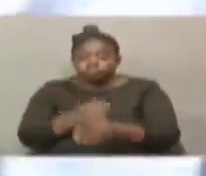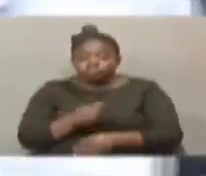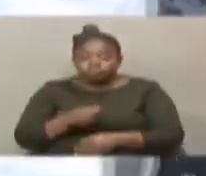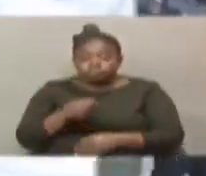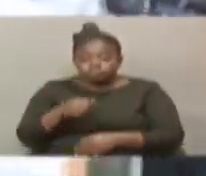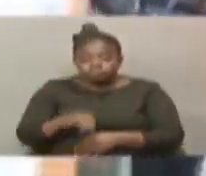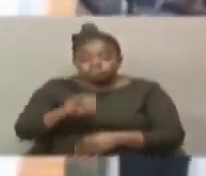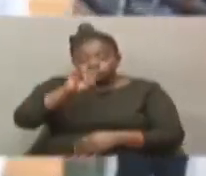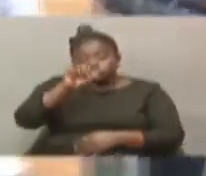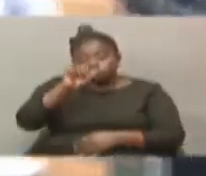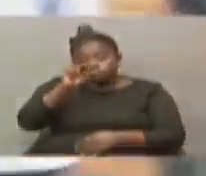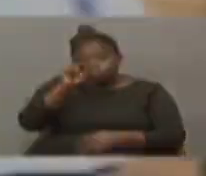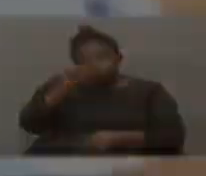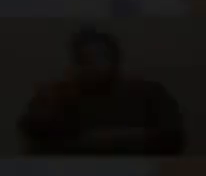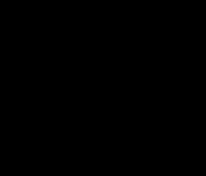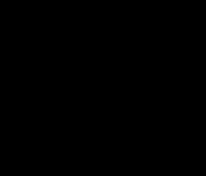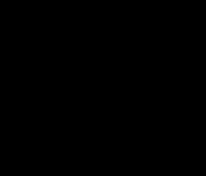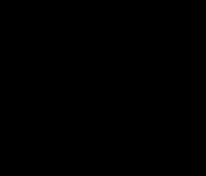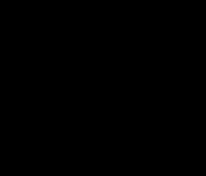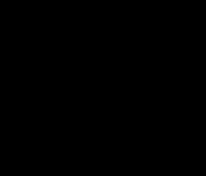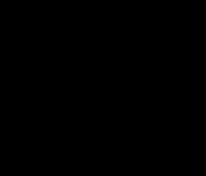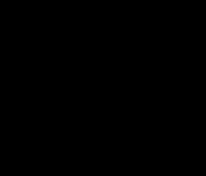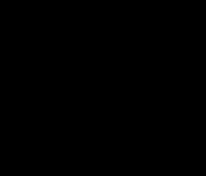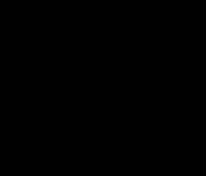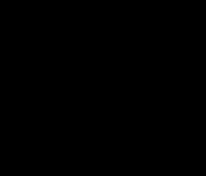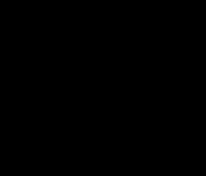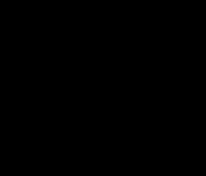Janet Omaset ne Namwandu Anet.